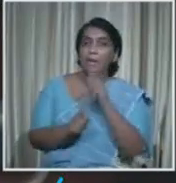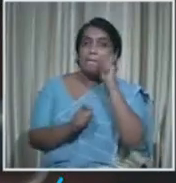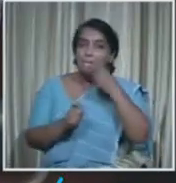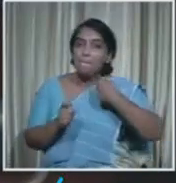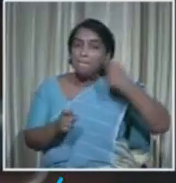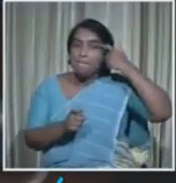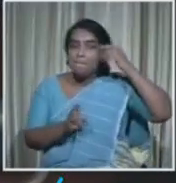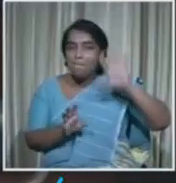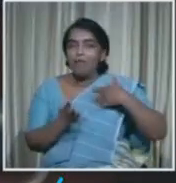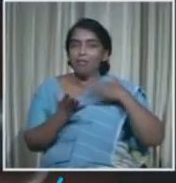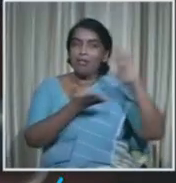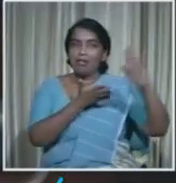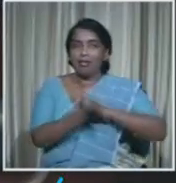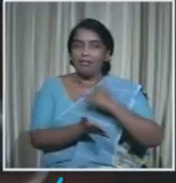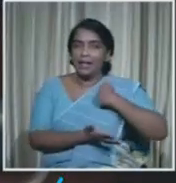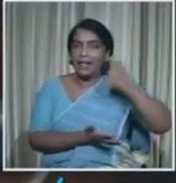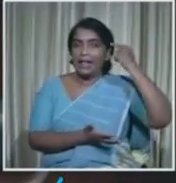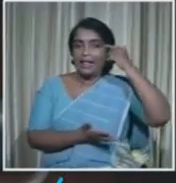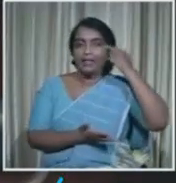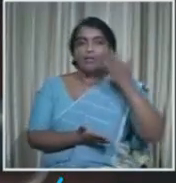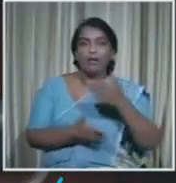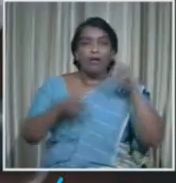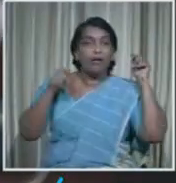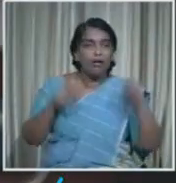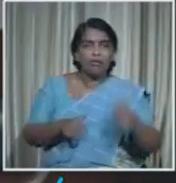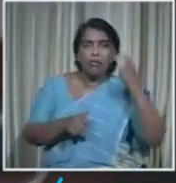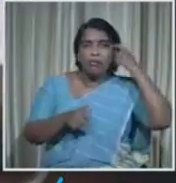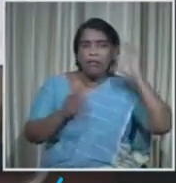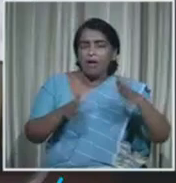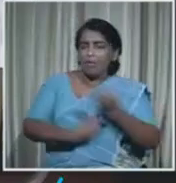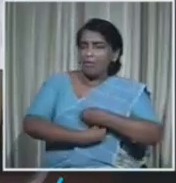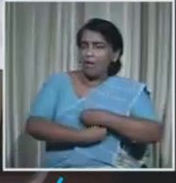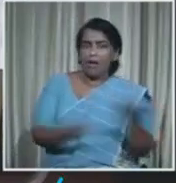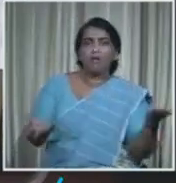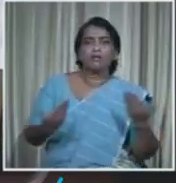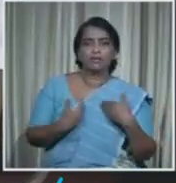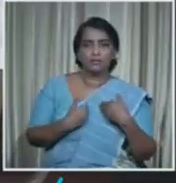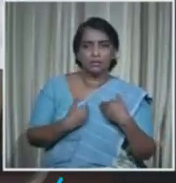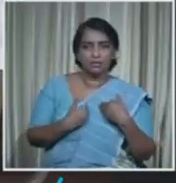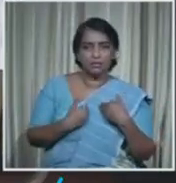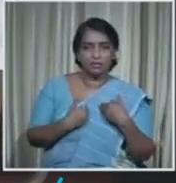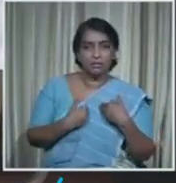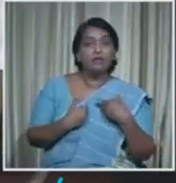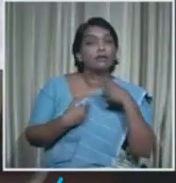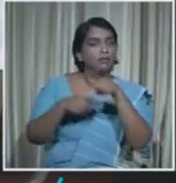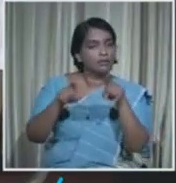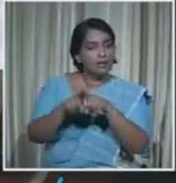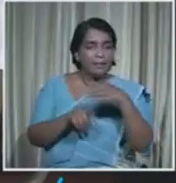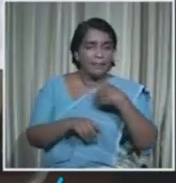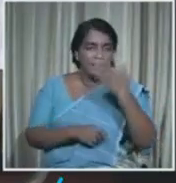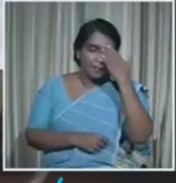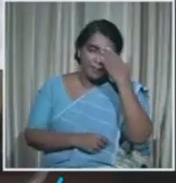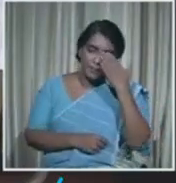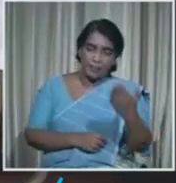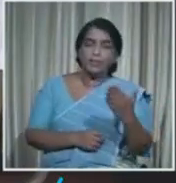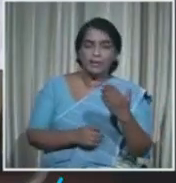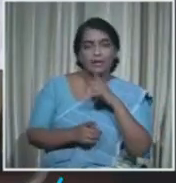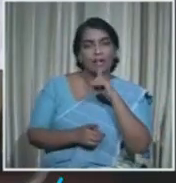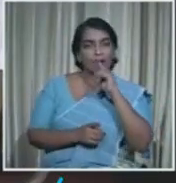ඇති කරගත්තා අදේ බලාපොරොත්තු සුන් වෙලා තියෙනවා ඒ නිසා කරුණා කරලා ගරු